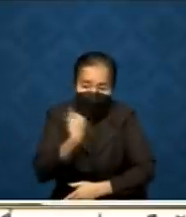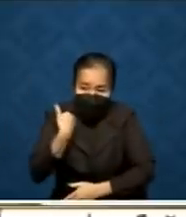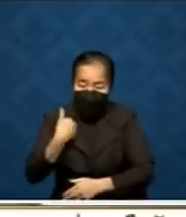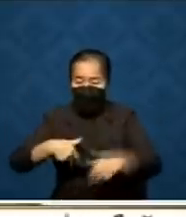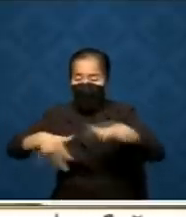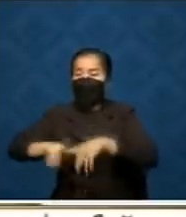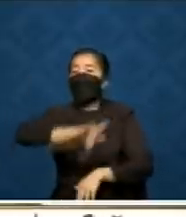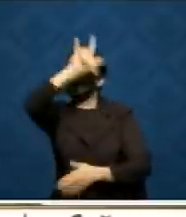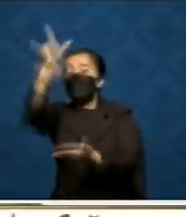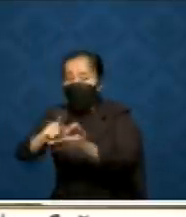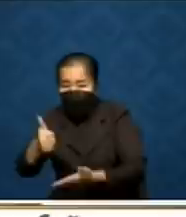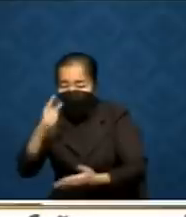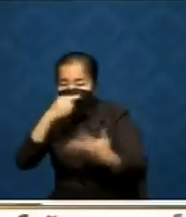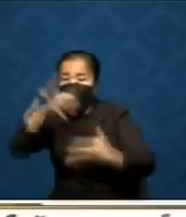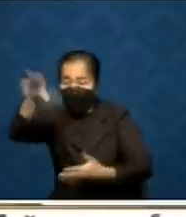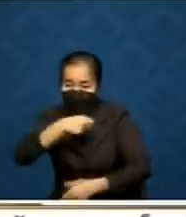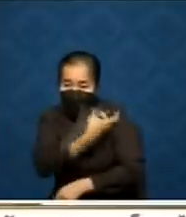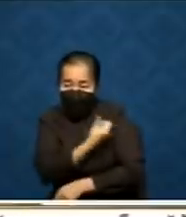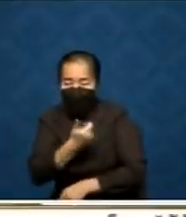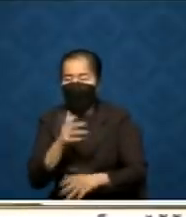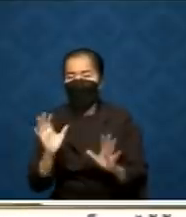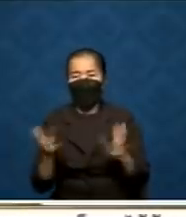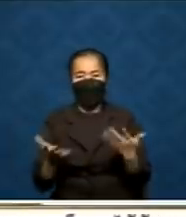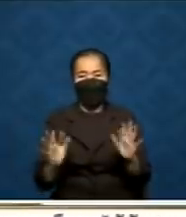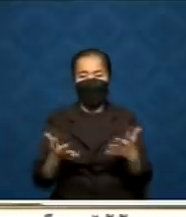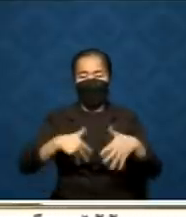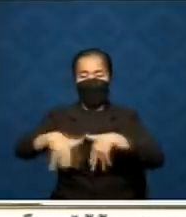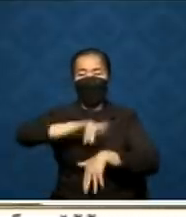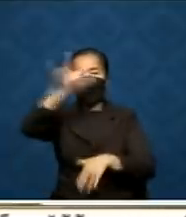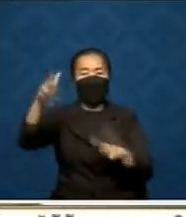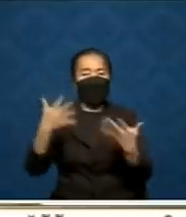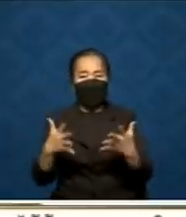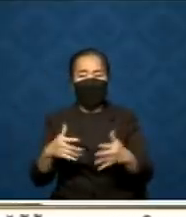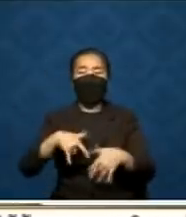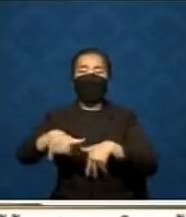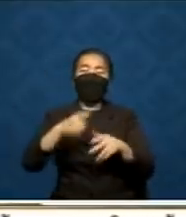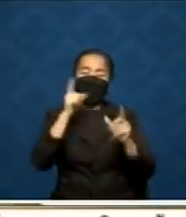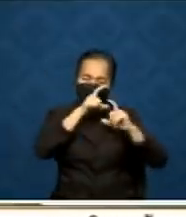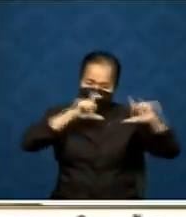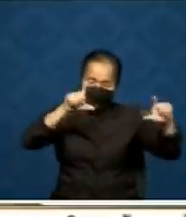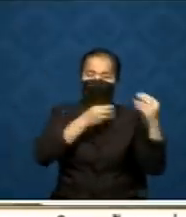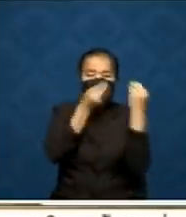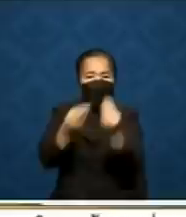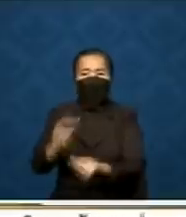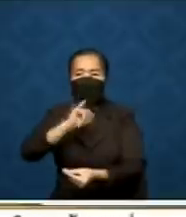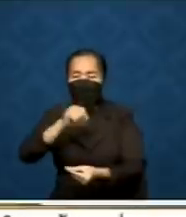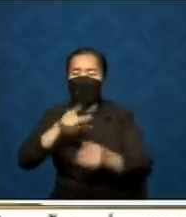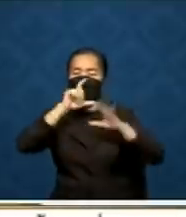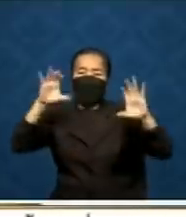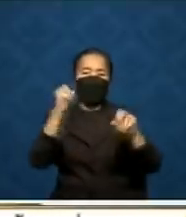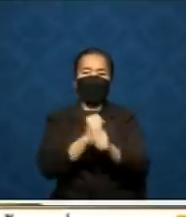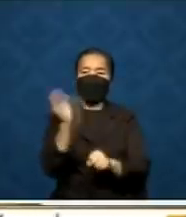สารัชได้ไหมครับจะเข้าบ้านไปไม่ได้ไปแม่จะต้องรัฐดูให้เขาดิแล้วรับไม่ทำ